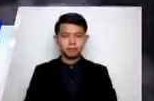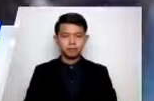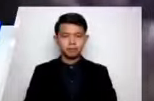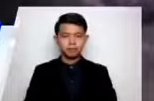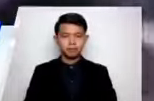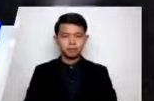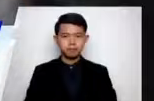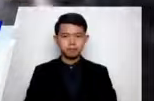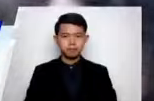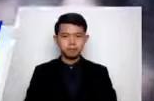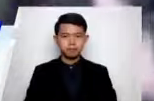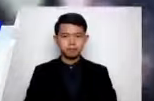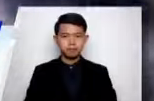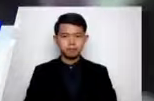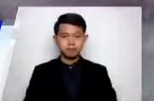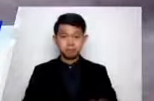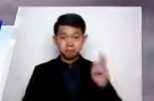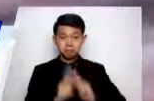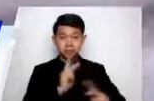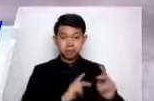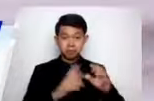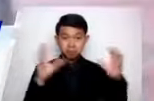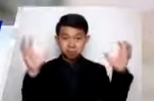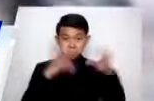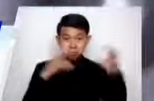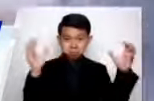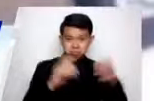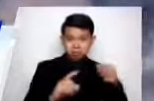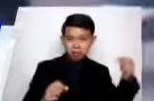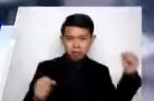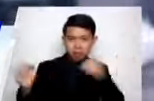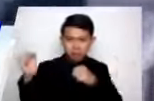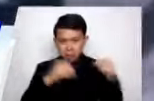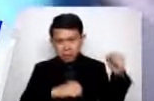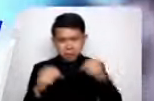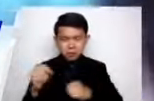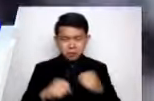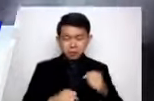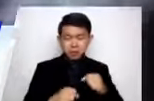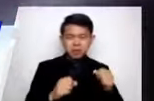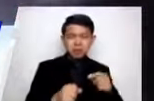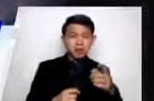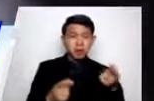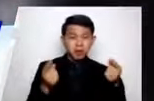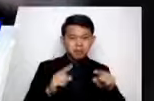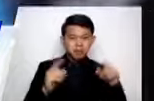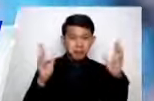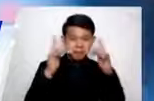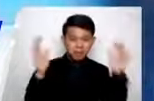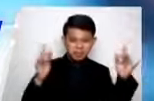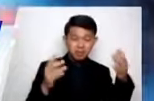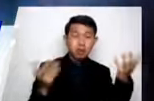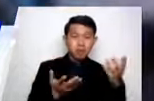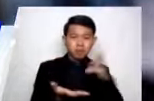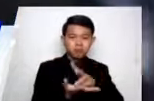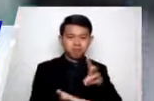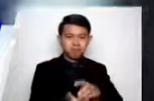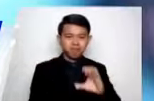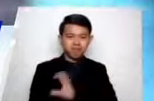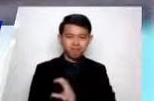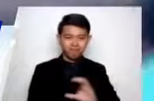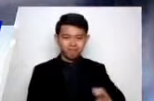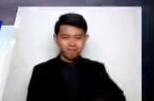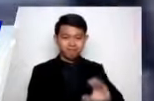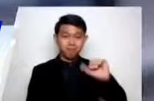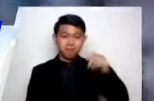Nagsuntukan ng mga residente sa pista sa barangay Daga, Panay, Capiz. May mga pulis pero hindi pa rin maawat ang mga